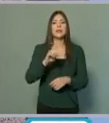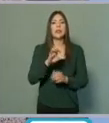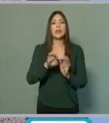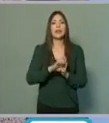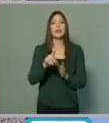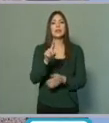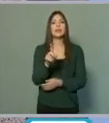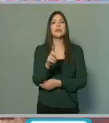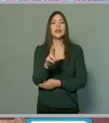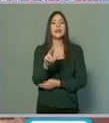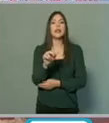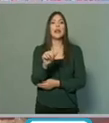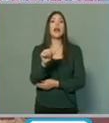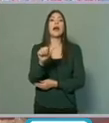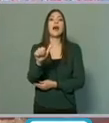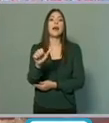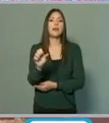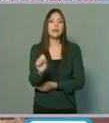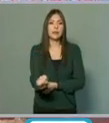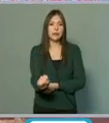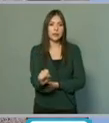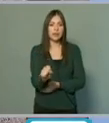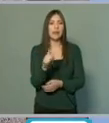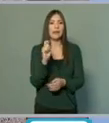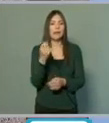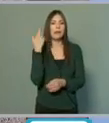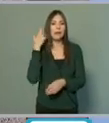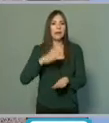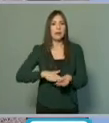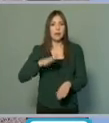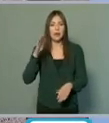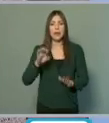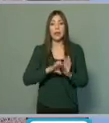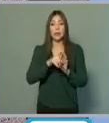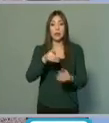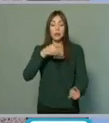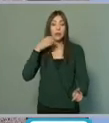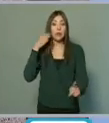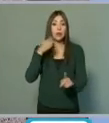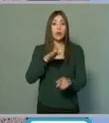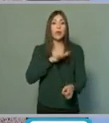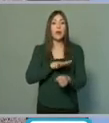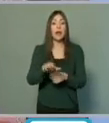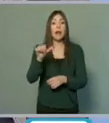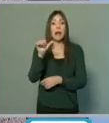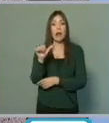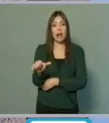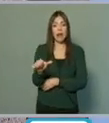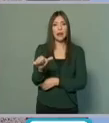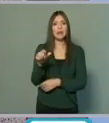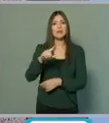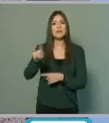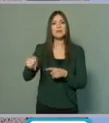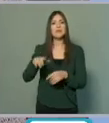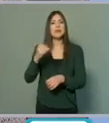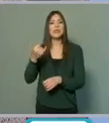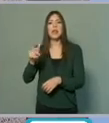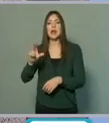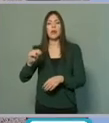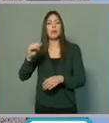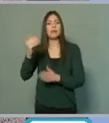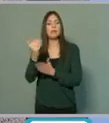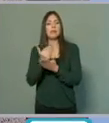здравствуй. Cuando tú te concentras en la vocal, en la A, ya lo demás se opaca, ya no es tan